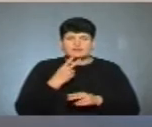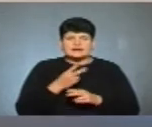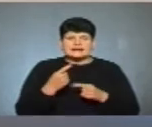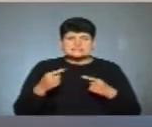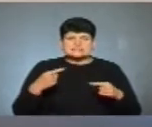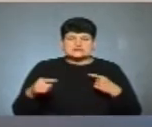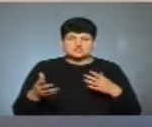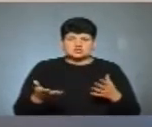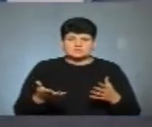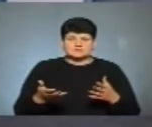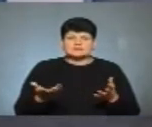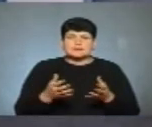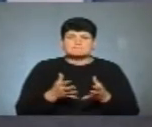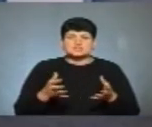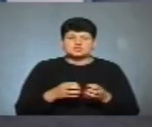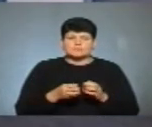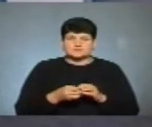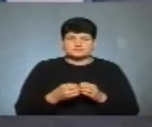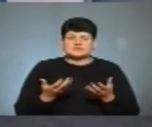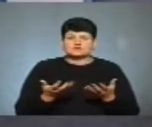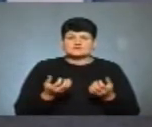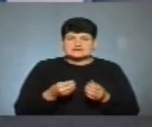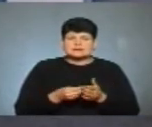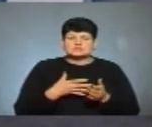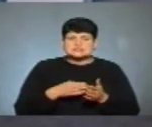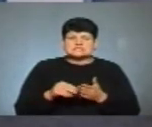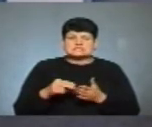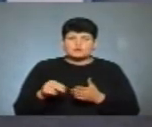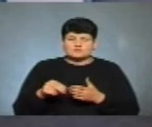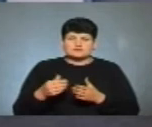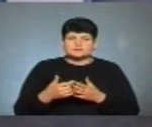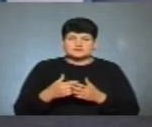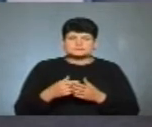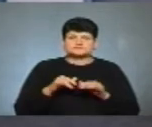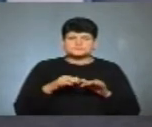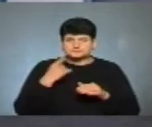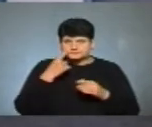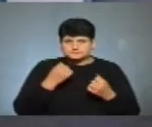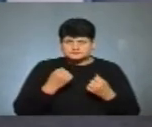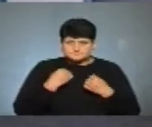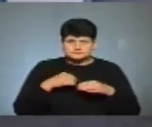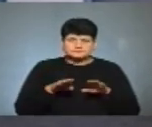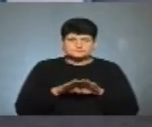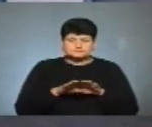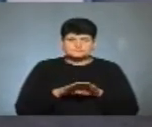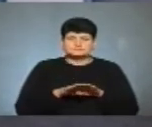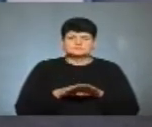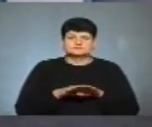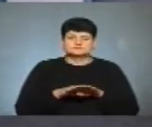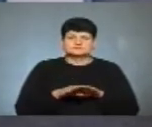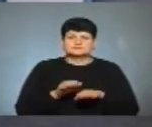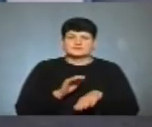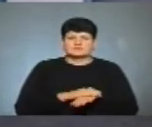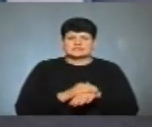порівняно з іншими? Де більші проблеми? Ну, якщо взяти по цінах закупівель, наприклад, засобів індивідуального захисту, якщо порівняти, то